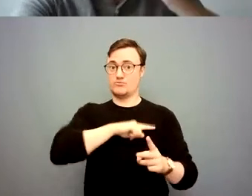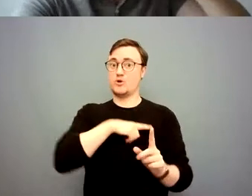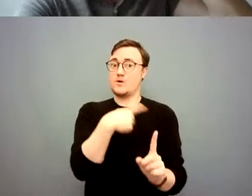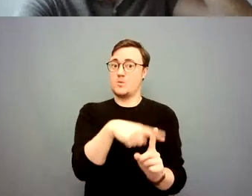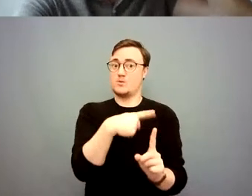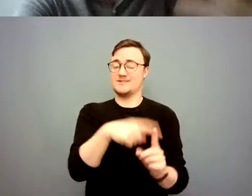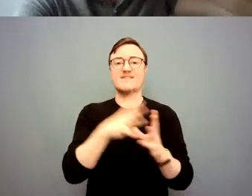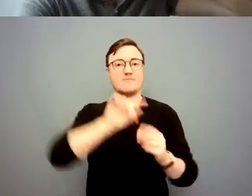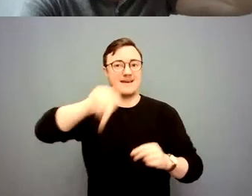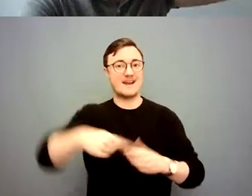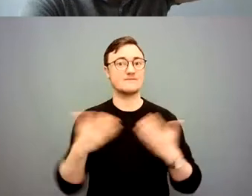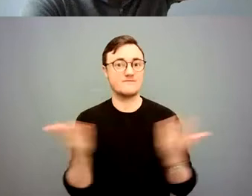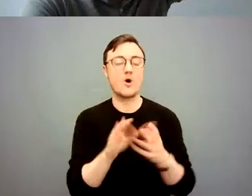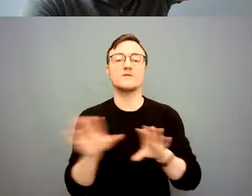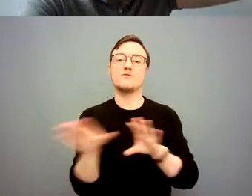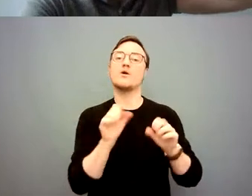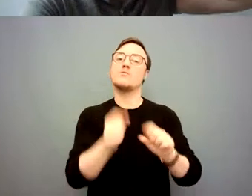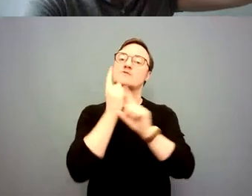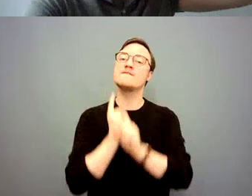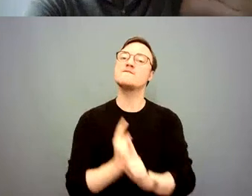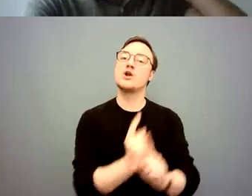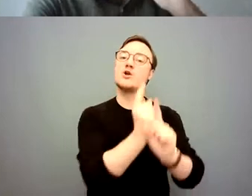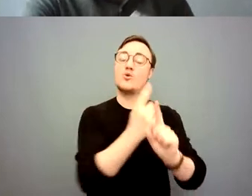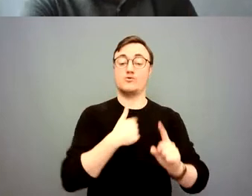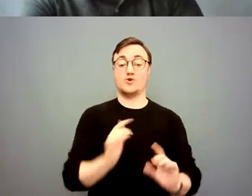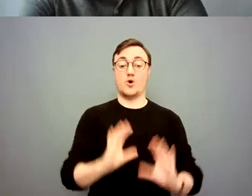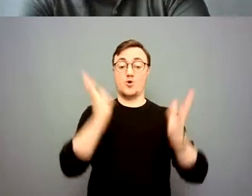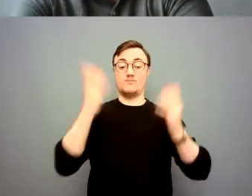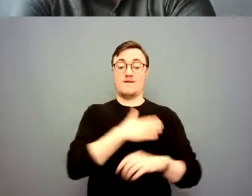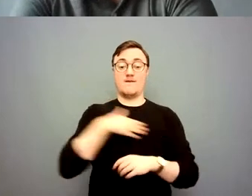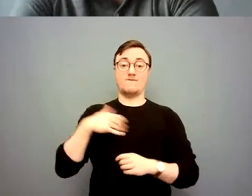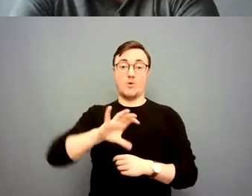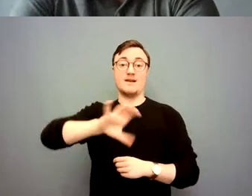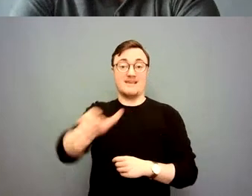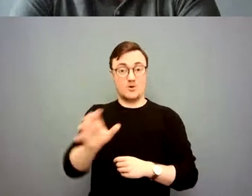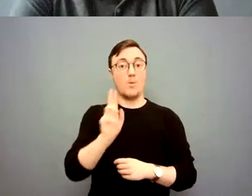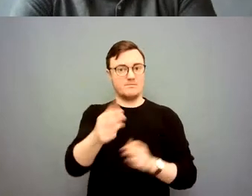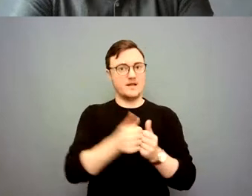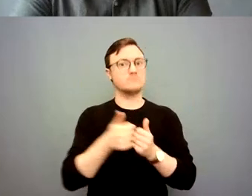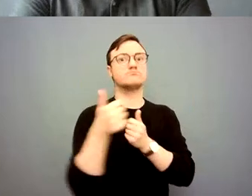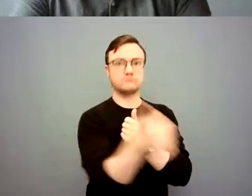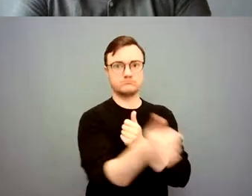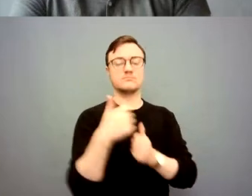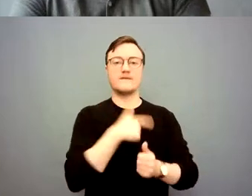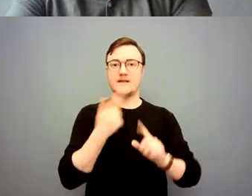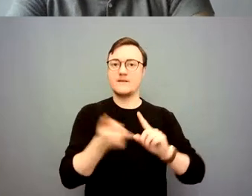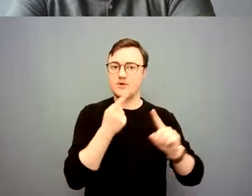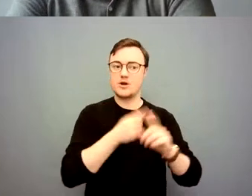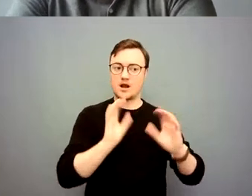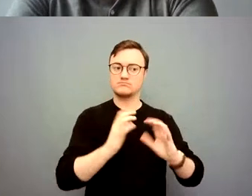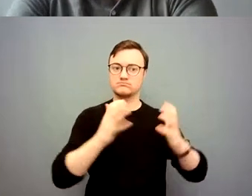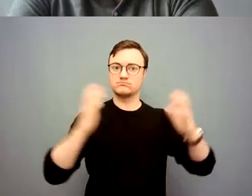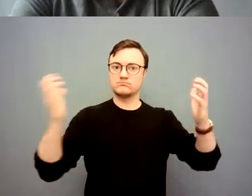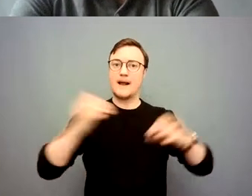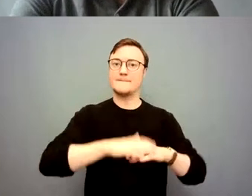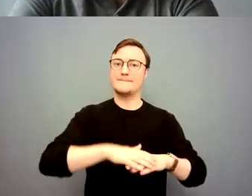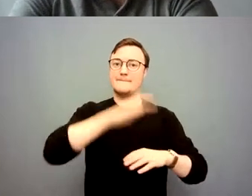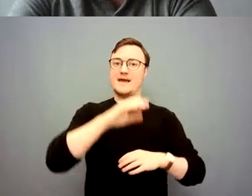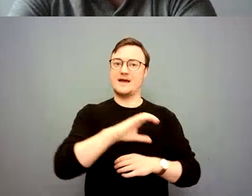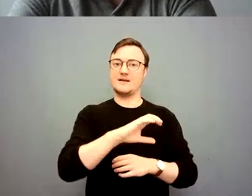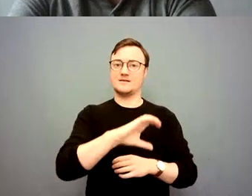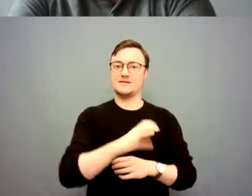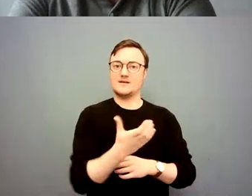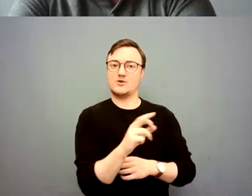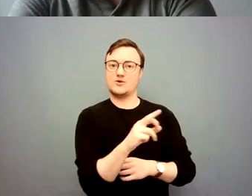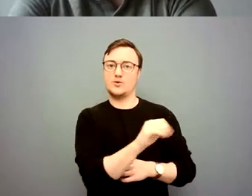rätt insatser. Men jag upplever att vi i regionen är ändå på tårna med att bygga ut fler screeningprogram och positiva till det verktyget. Sen